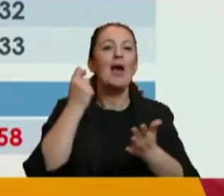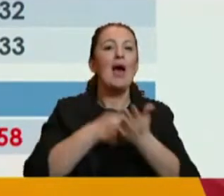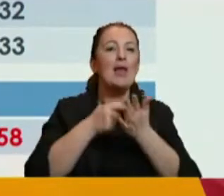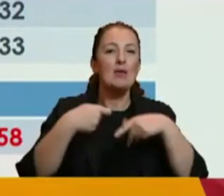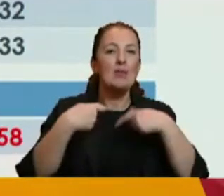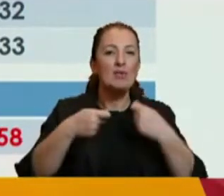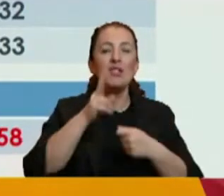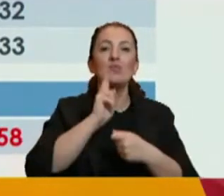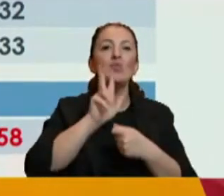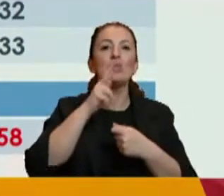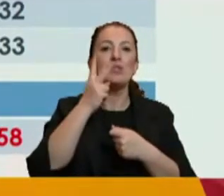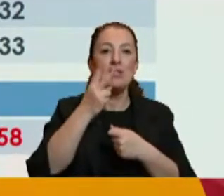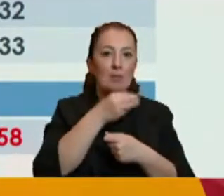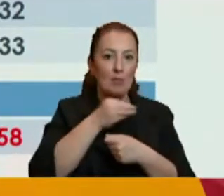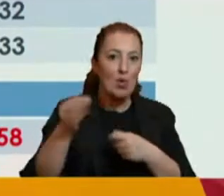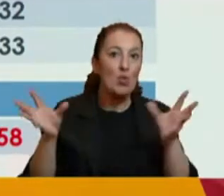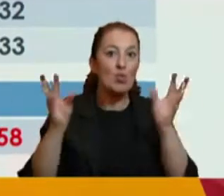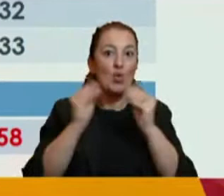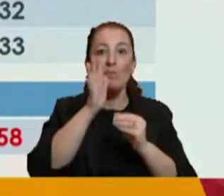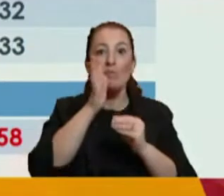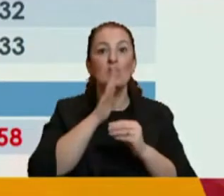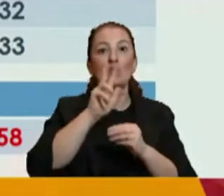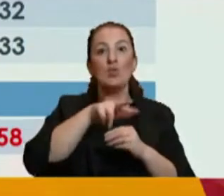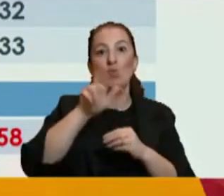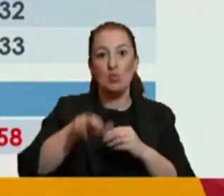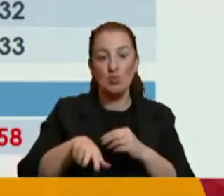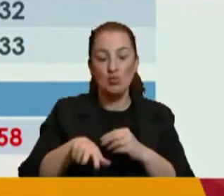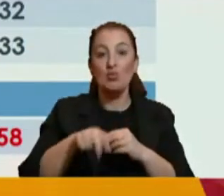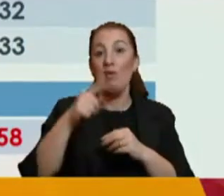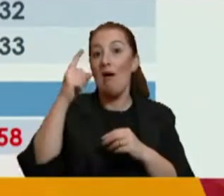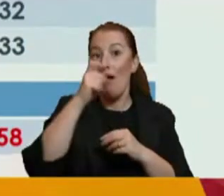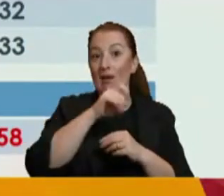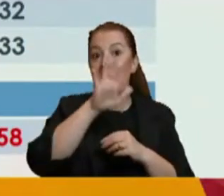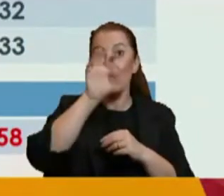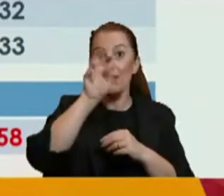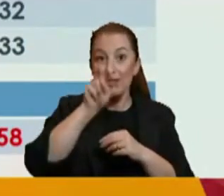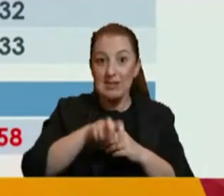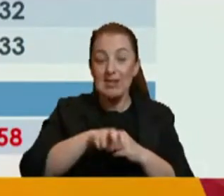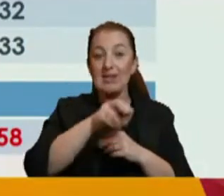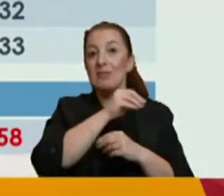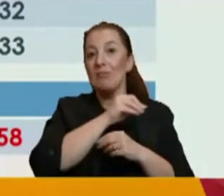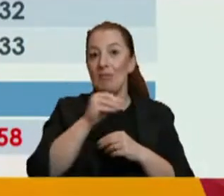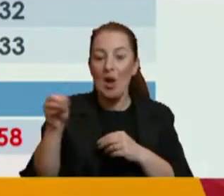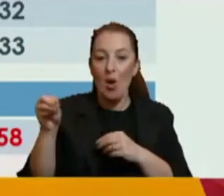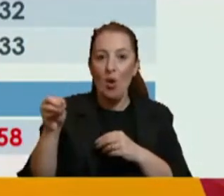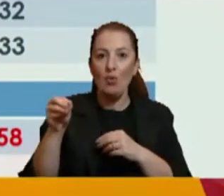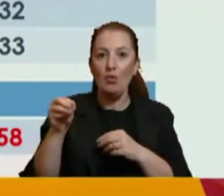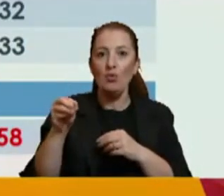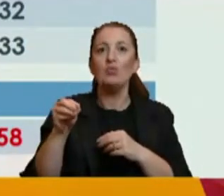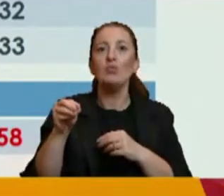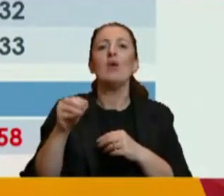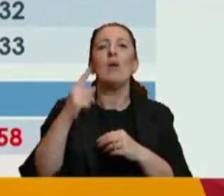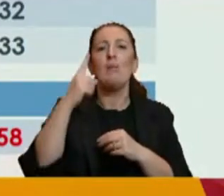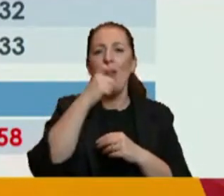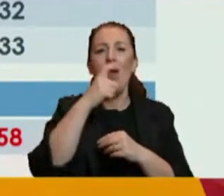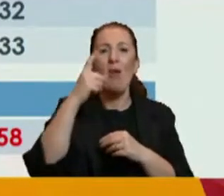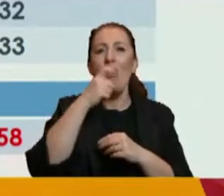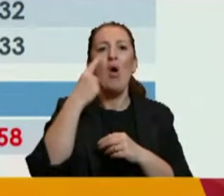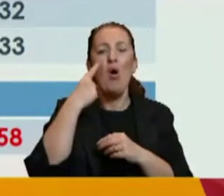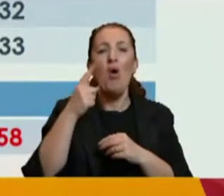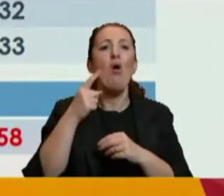232 milyon toplam 533 aylık 58 milyon her ay açığımız